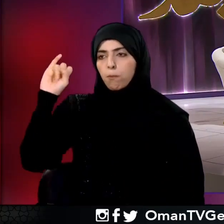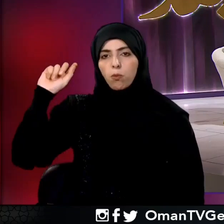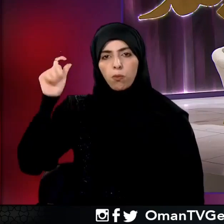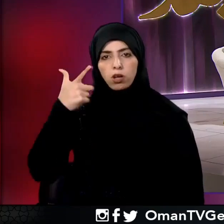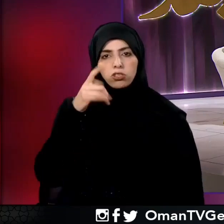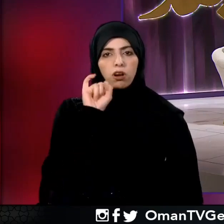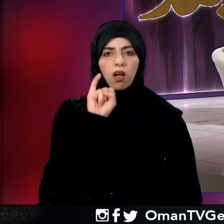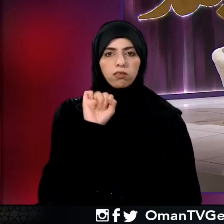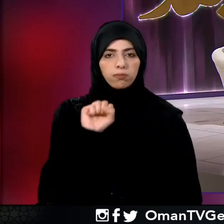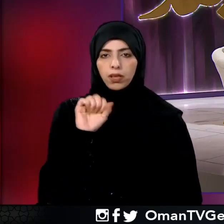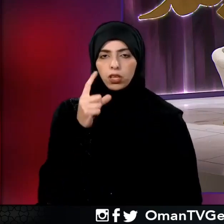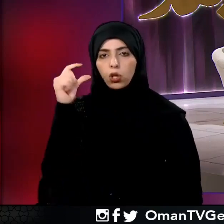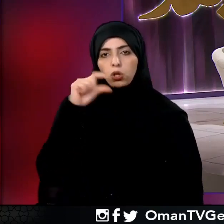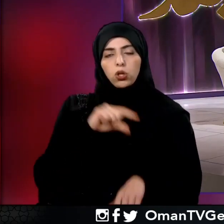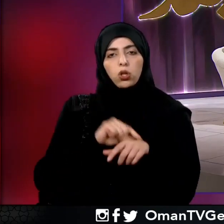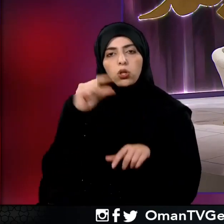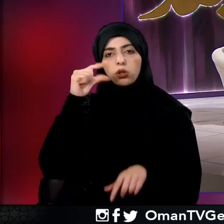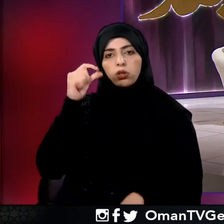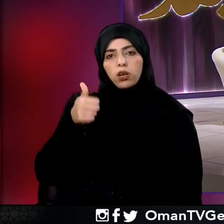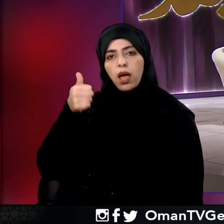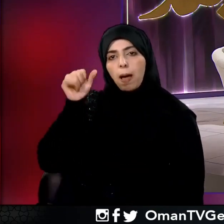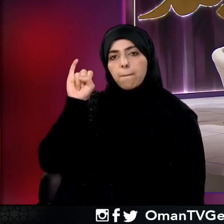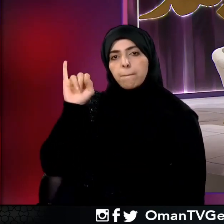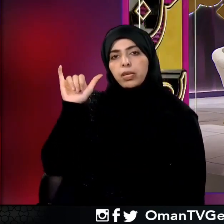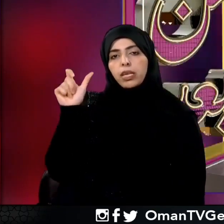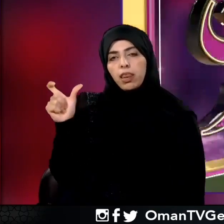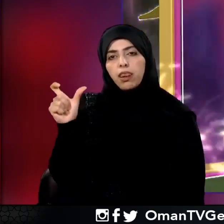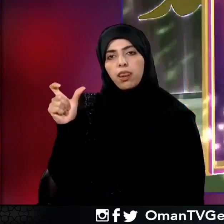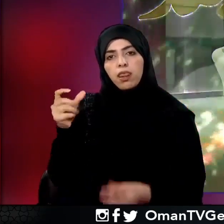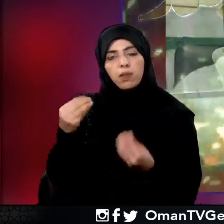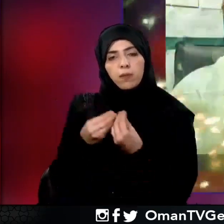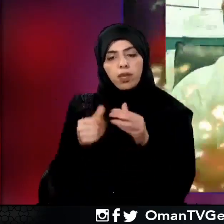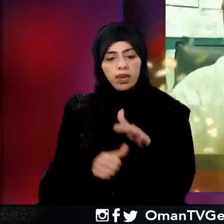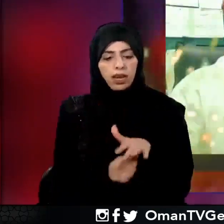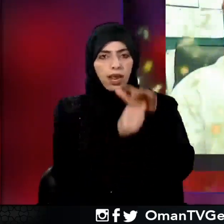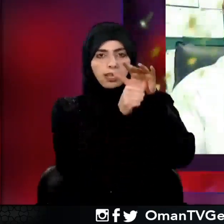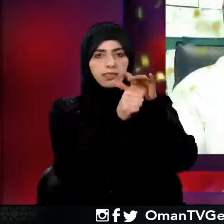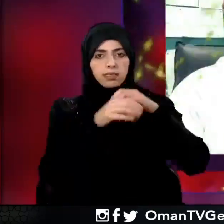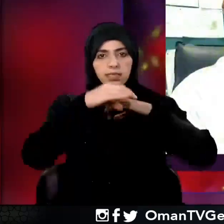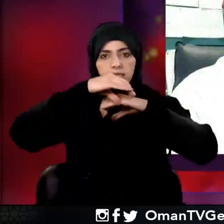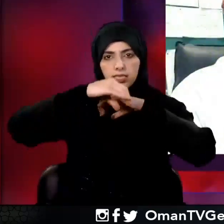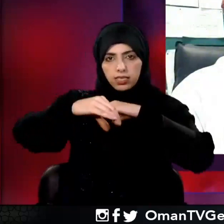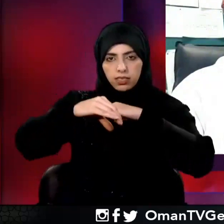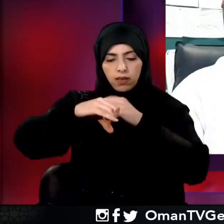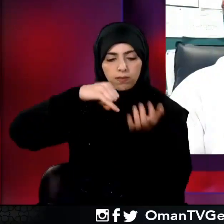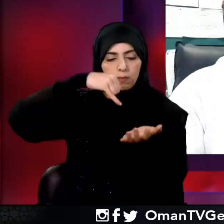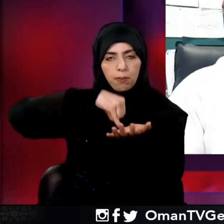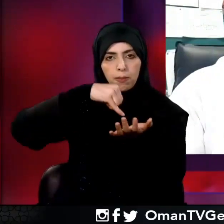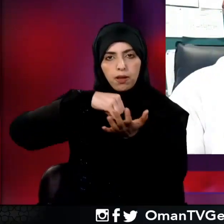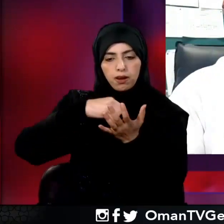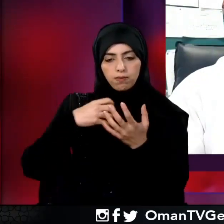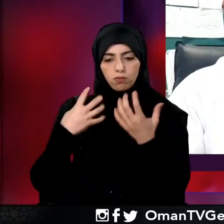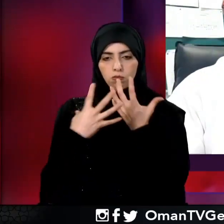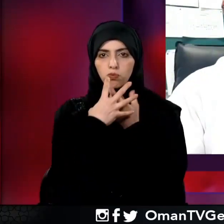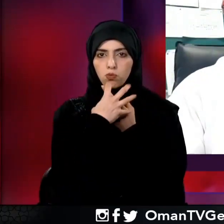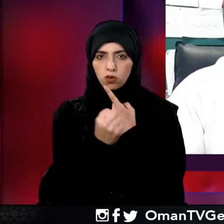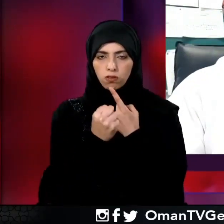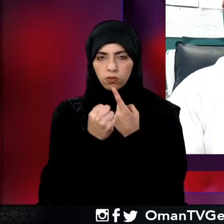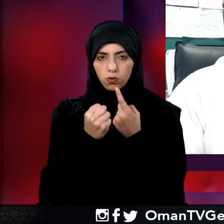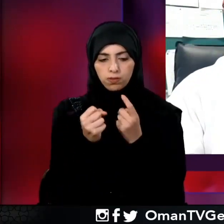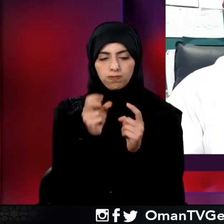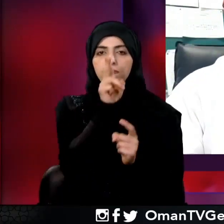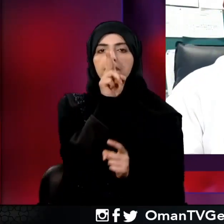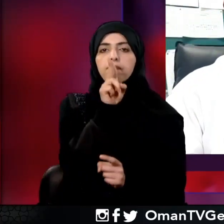مع الدكتور أمين بن سالم رطنة، وهو رئيس قسم مكافحة العدوى وخدمات